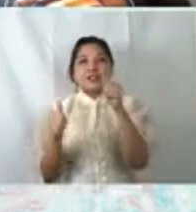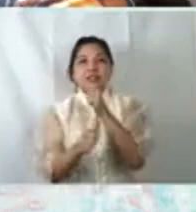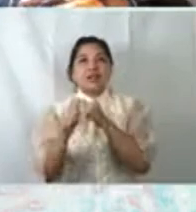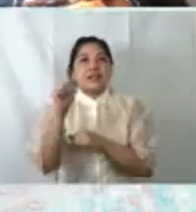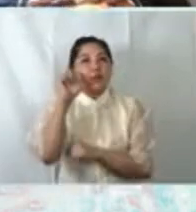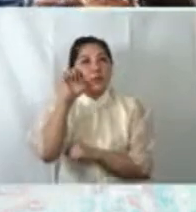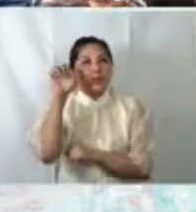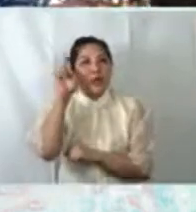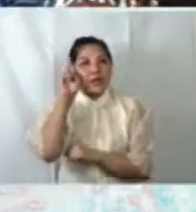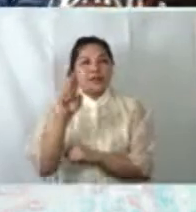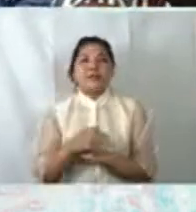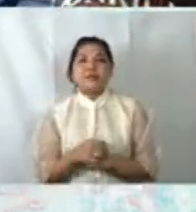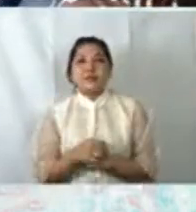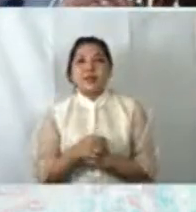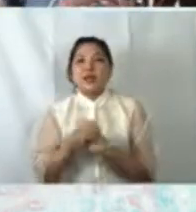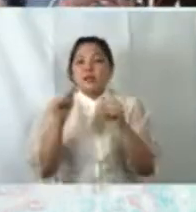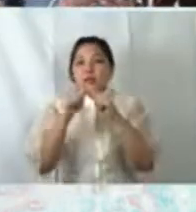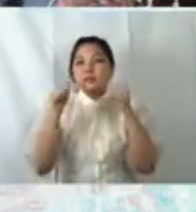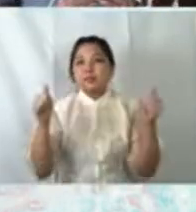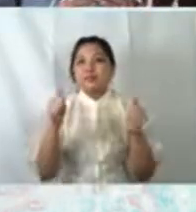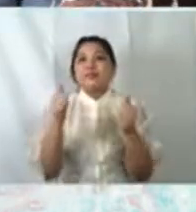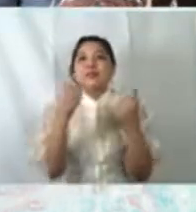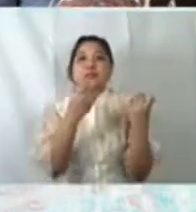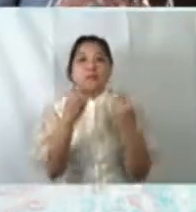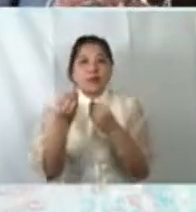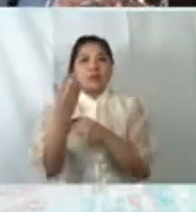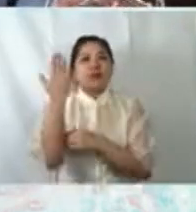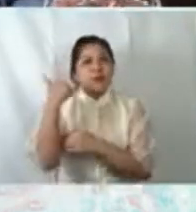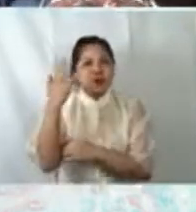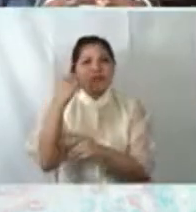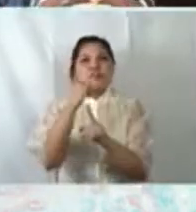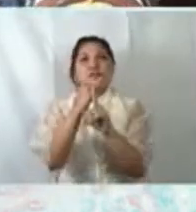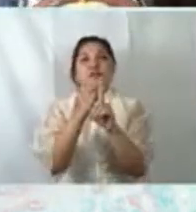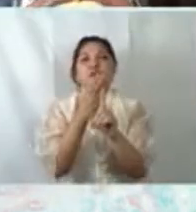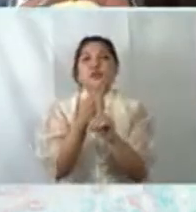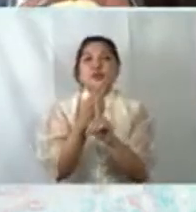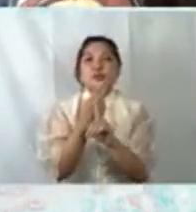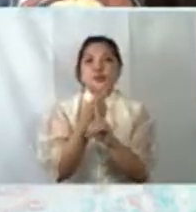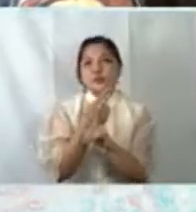ay yung proklamasyon na ginawa noong July